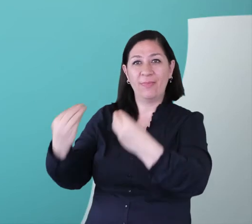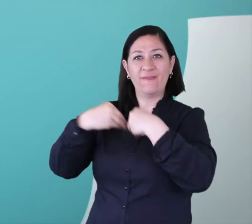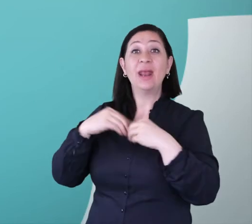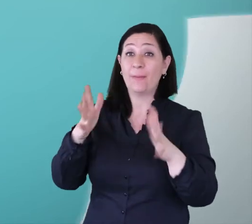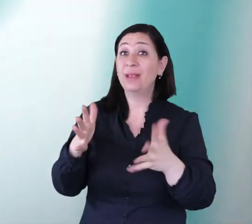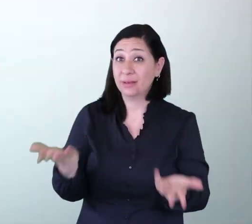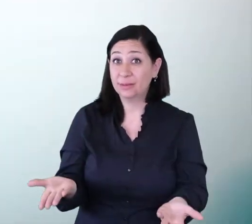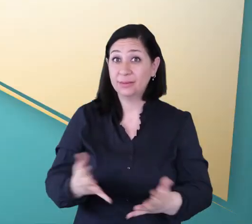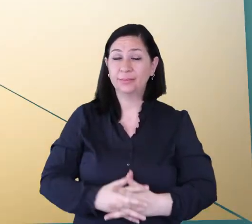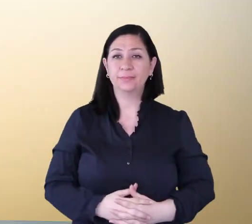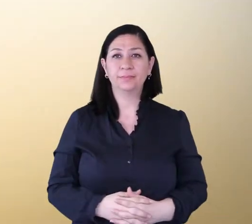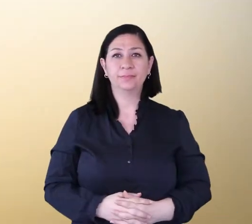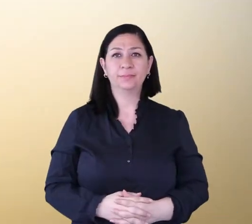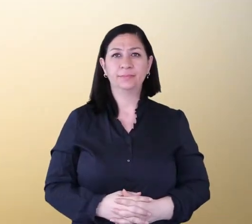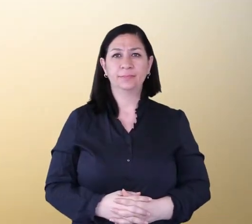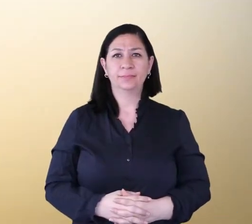bulunmaktadır.